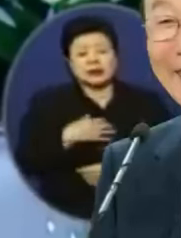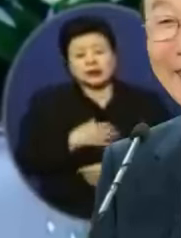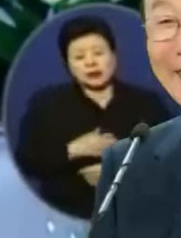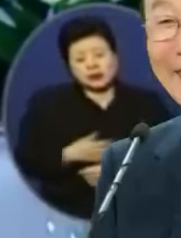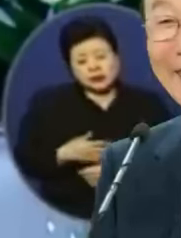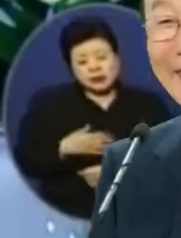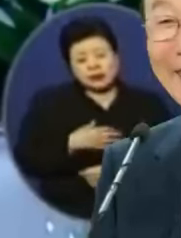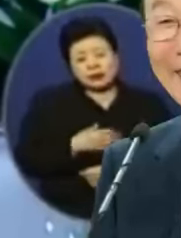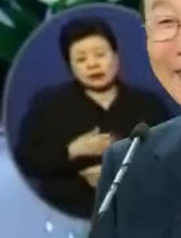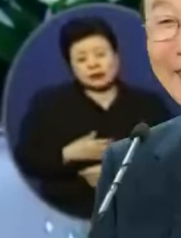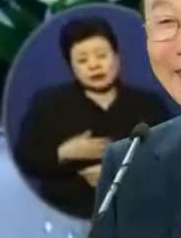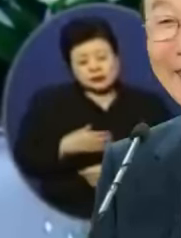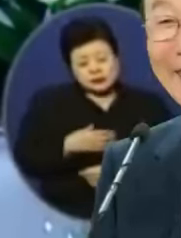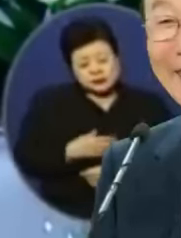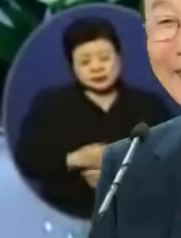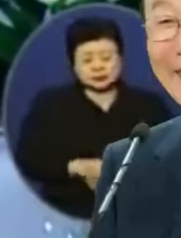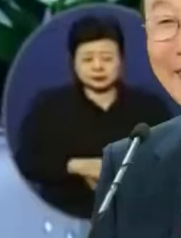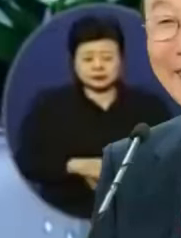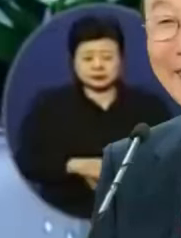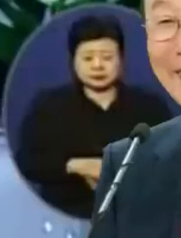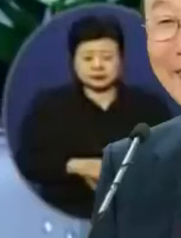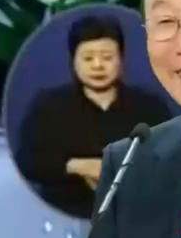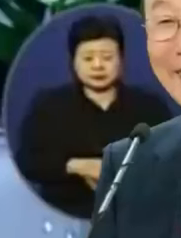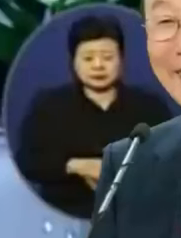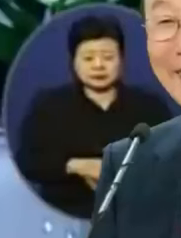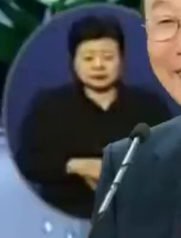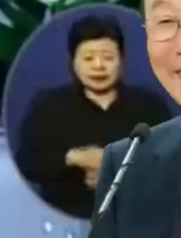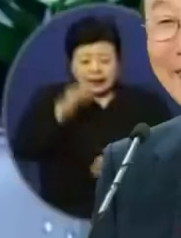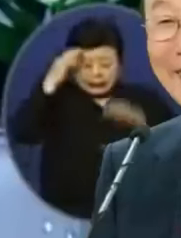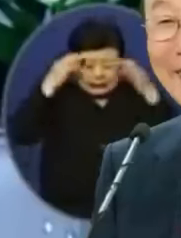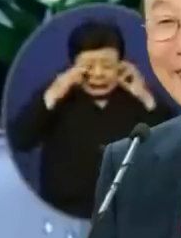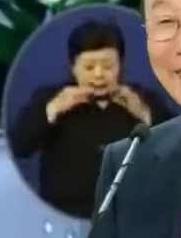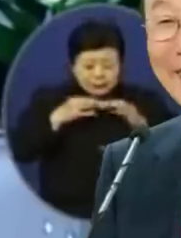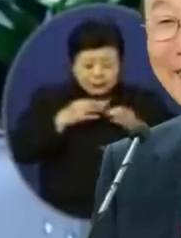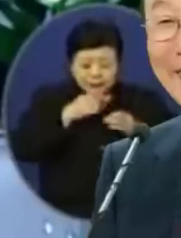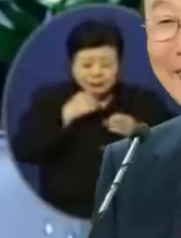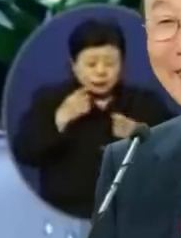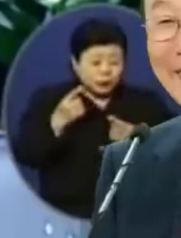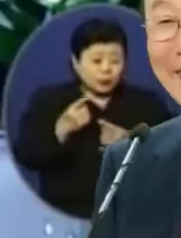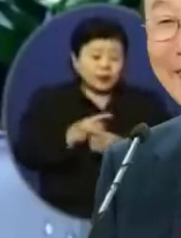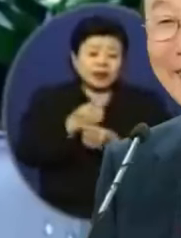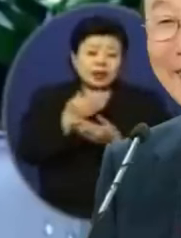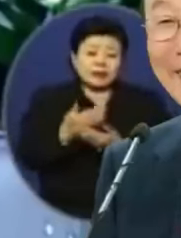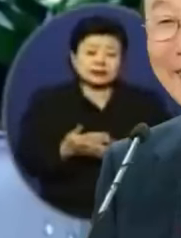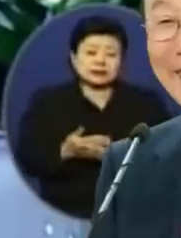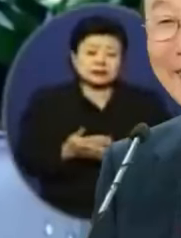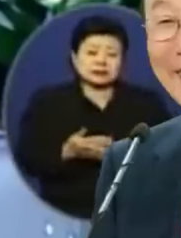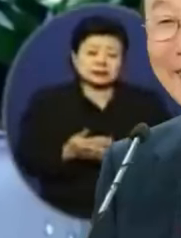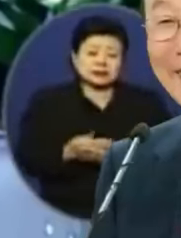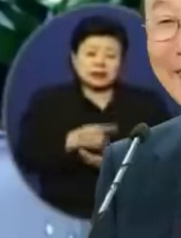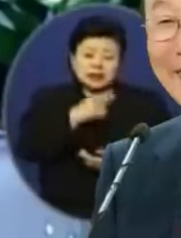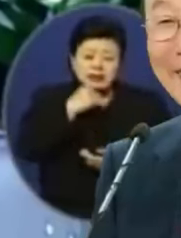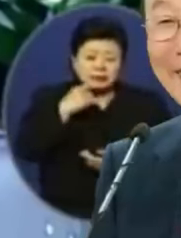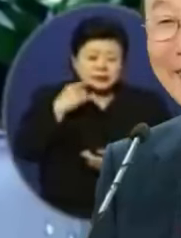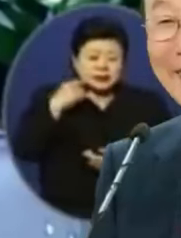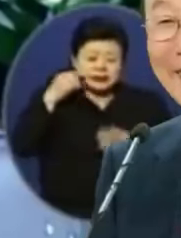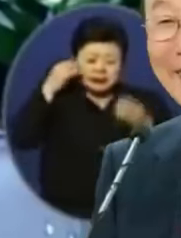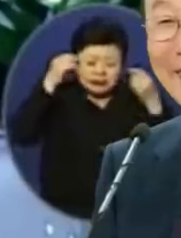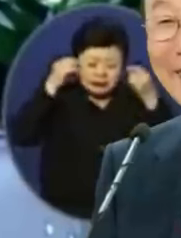괴로웠던지 땀이 피가 되었습니다. 머리에 핏방울이 뚝뚝뚝